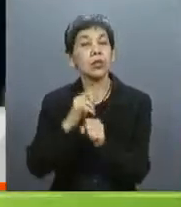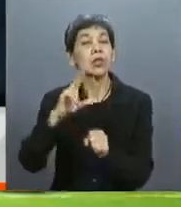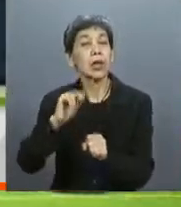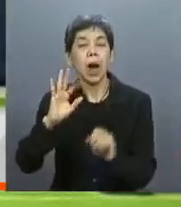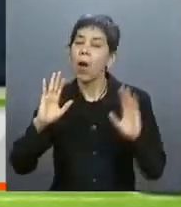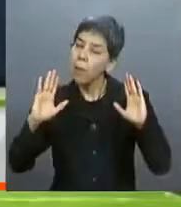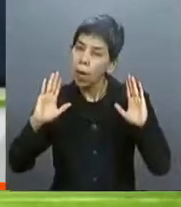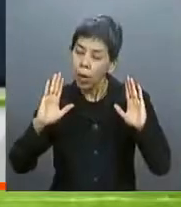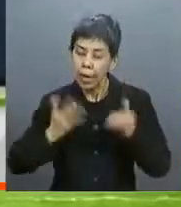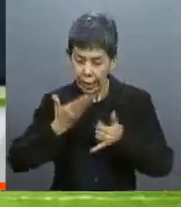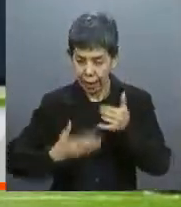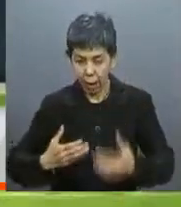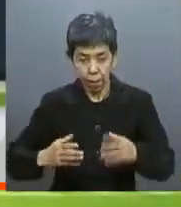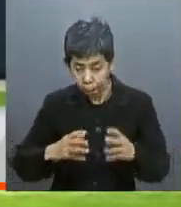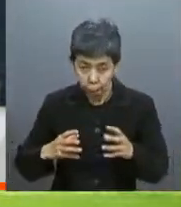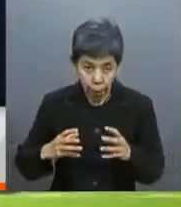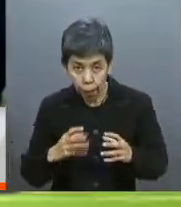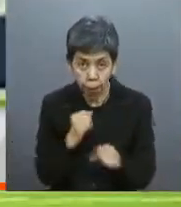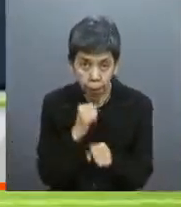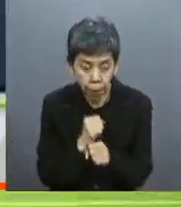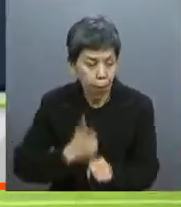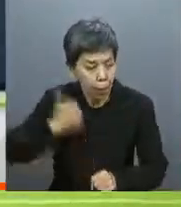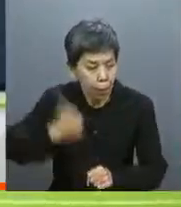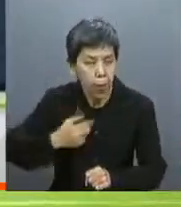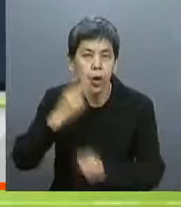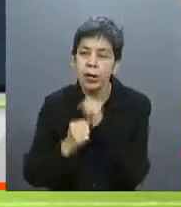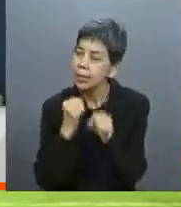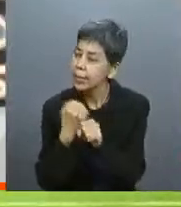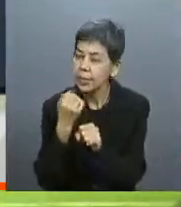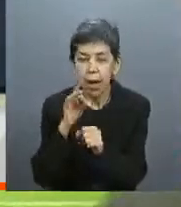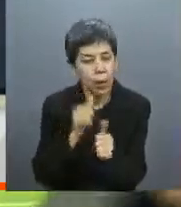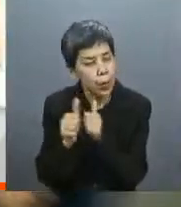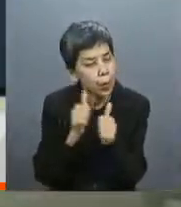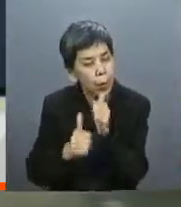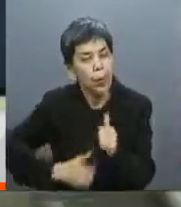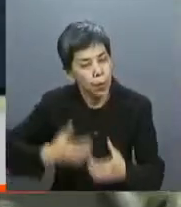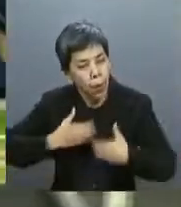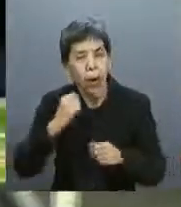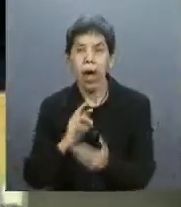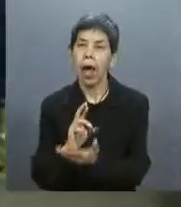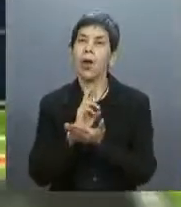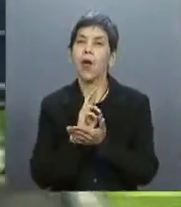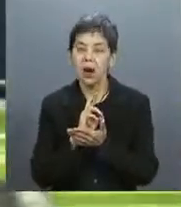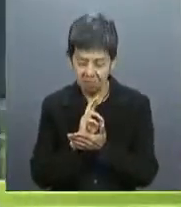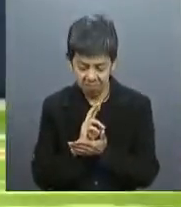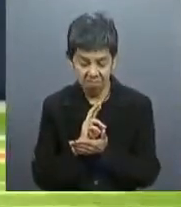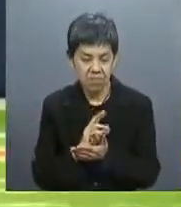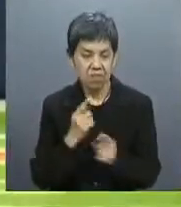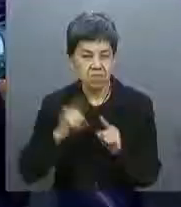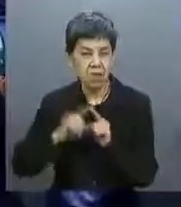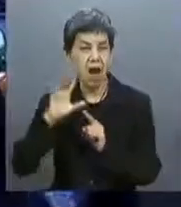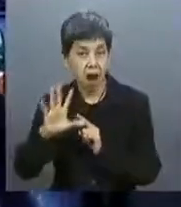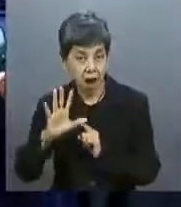ปีโดยแมนนิงได้แชมป์ซูเปอร์โบว์2สมัยตลอดการเล่น18ปีที่ผ่านมาและก็ได้รางวัล MVP อีก5สมั